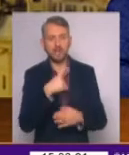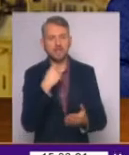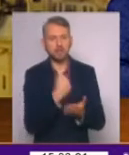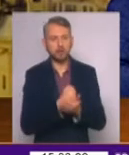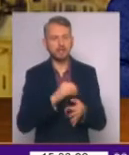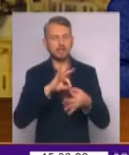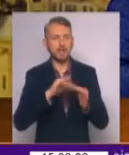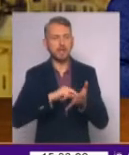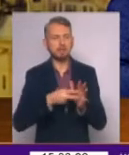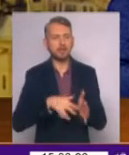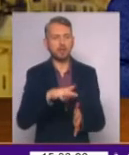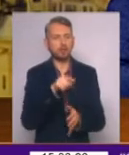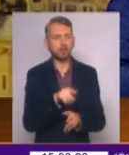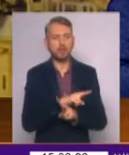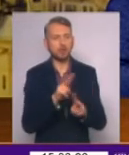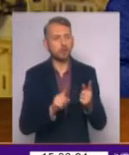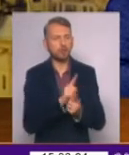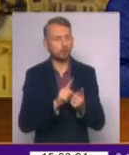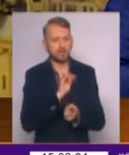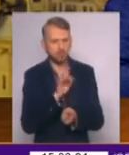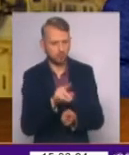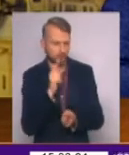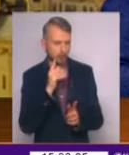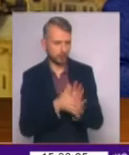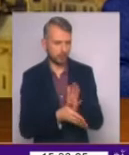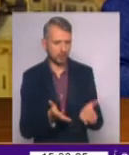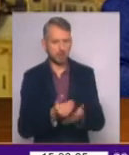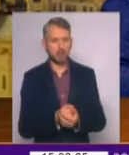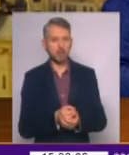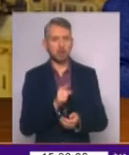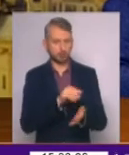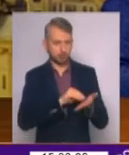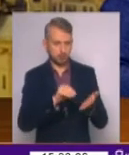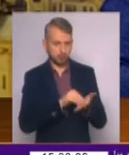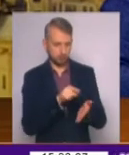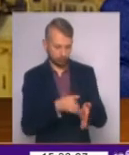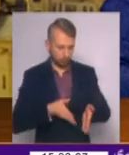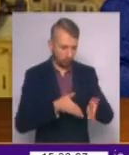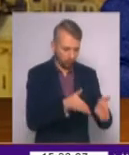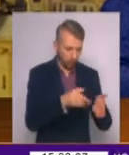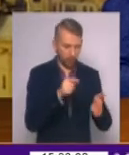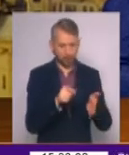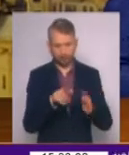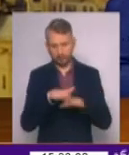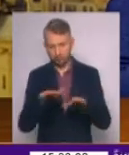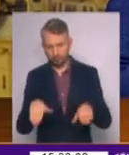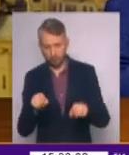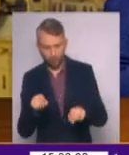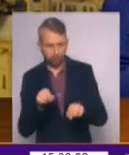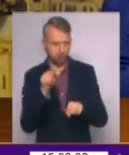план території, його вже ніхто змінювати не буде, ви ж розумієте. Да? Тут написано, що тут дорога проходить, тут дитячий садочок,